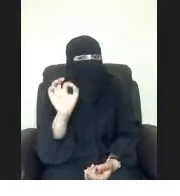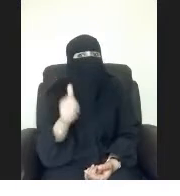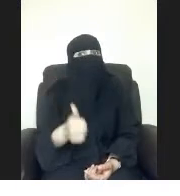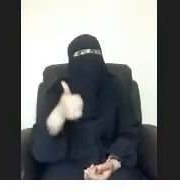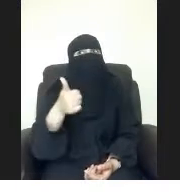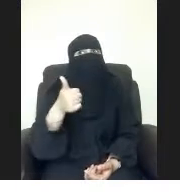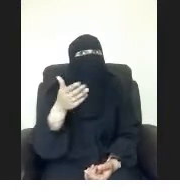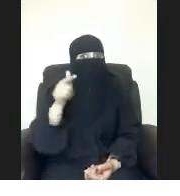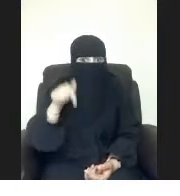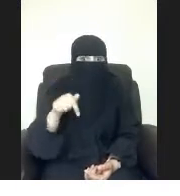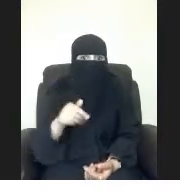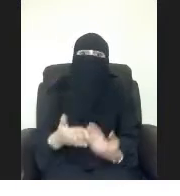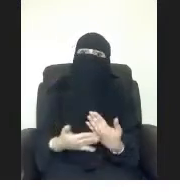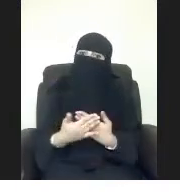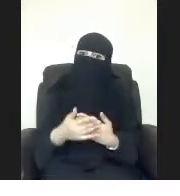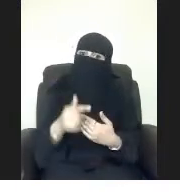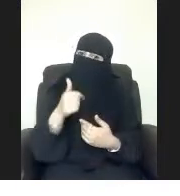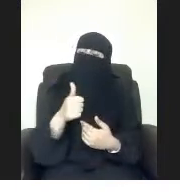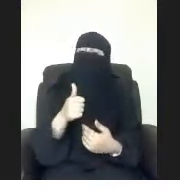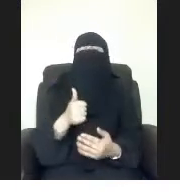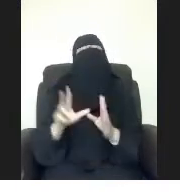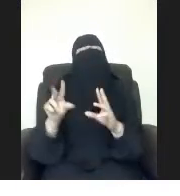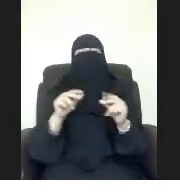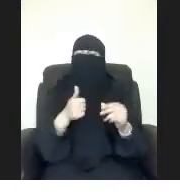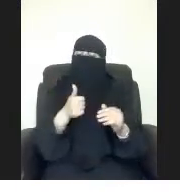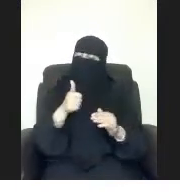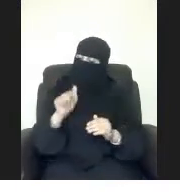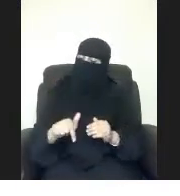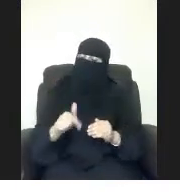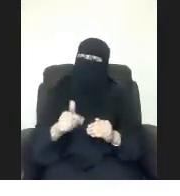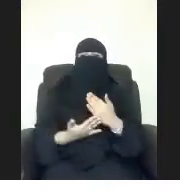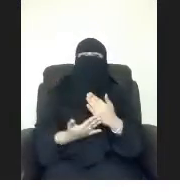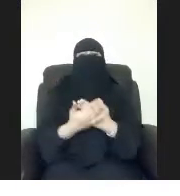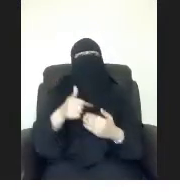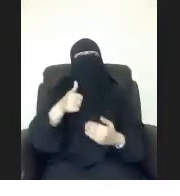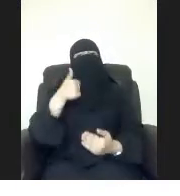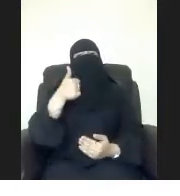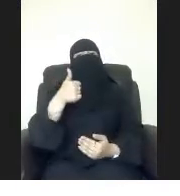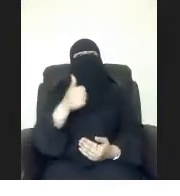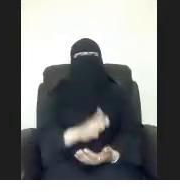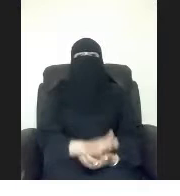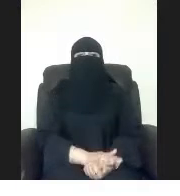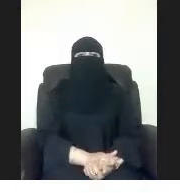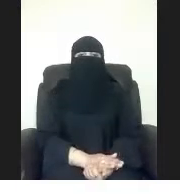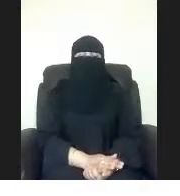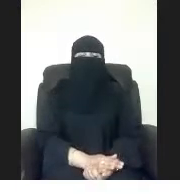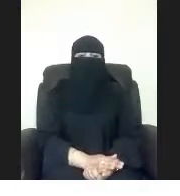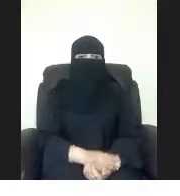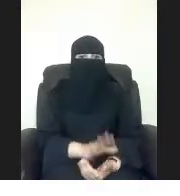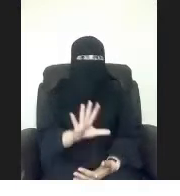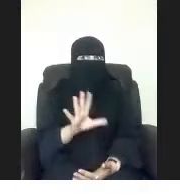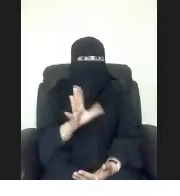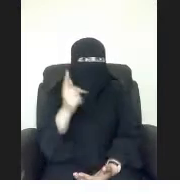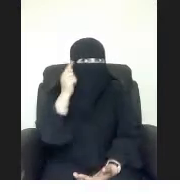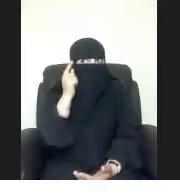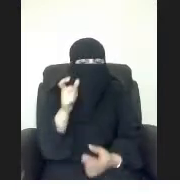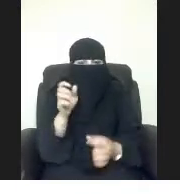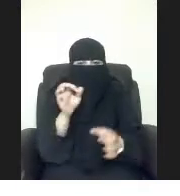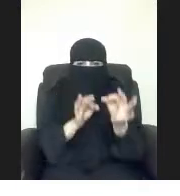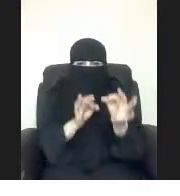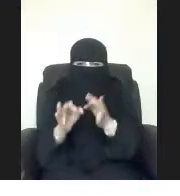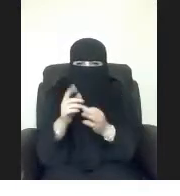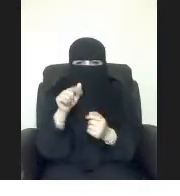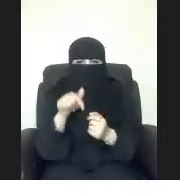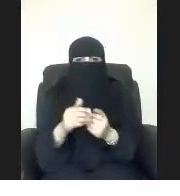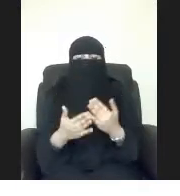التقنية ما يمكن أن يساعد على جعل هذا الأسلوب في التدريس، خصوصا